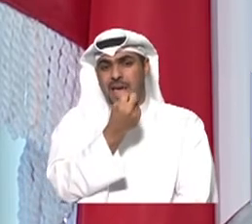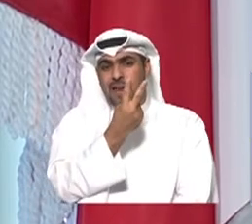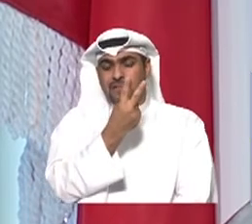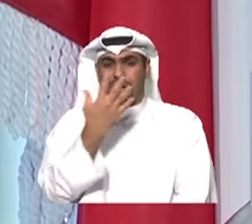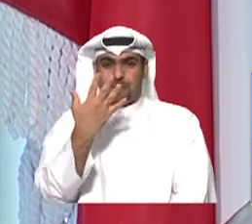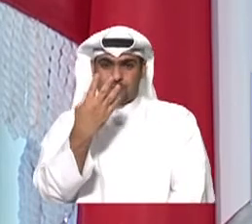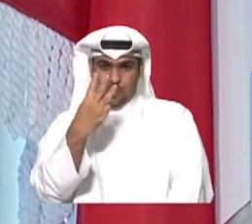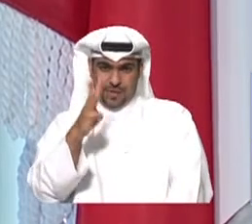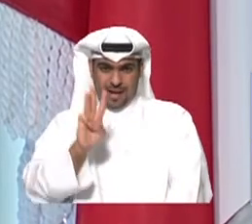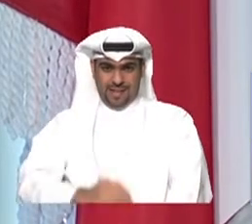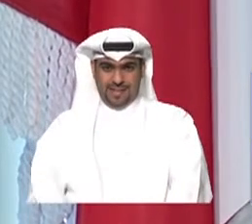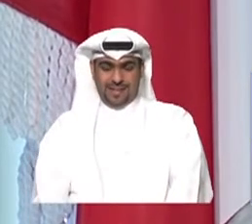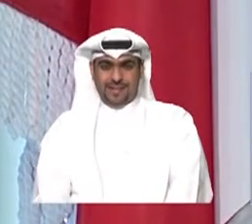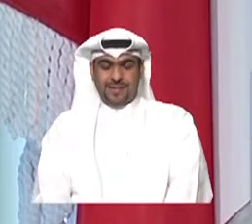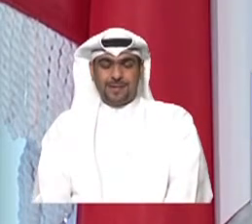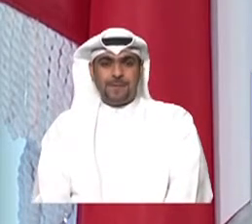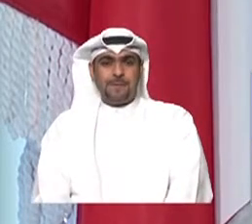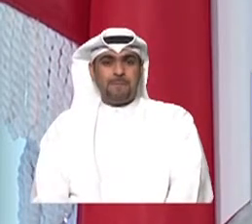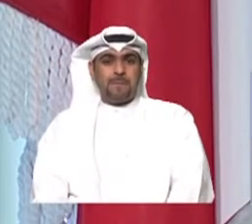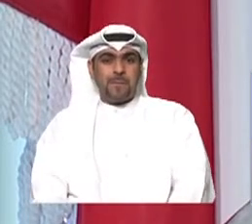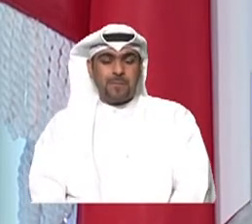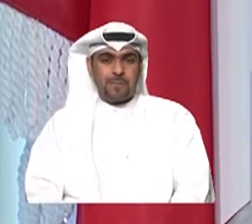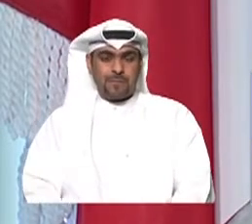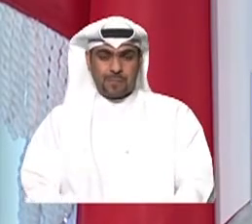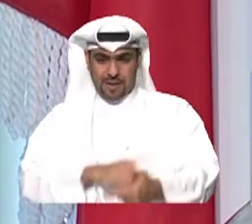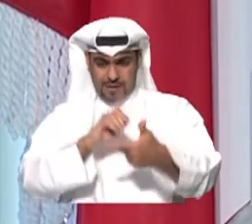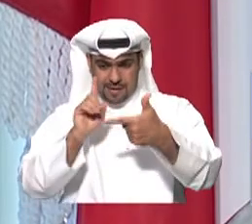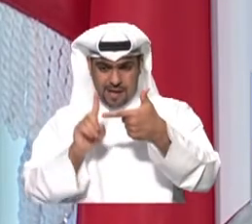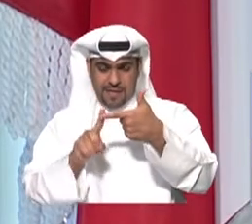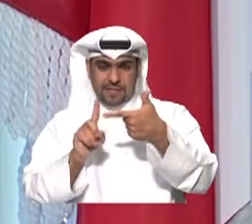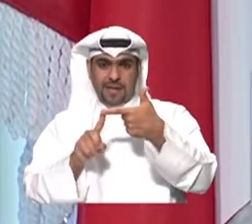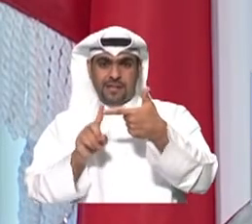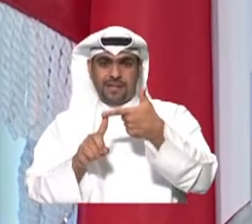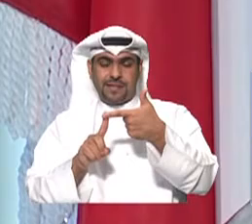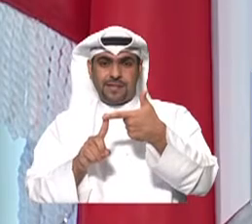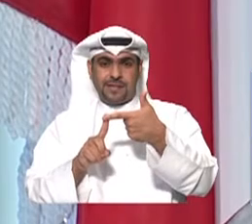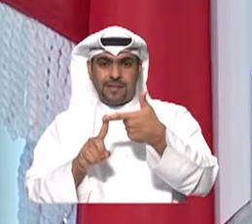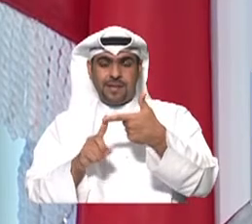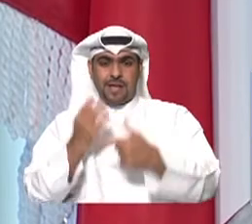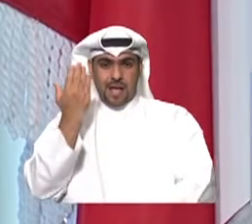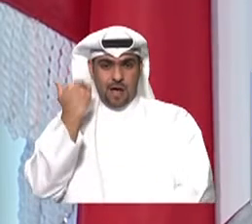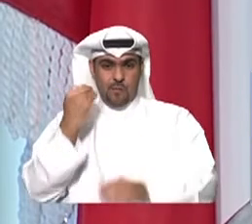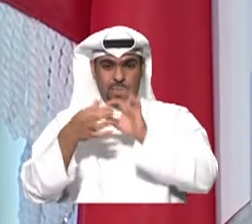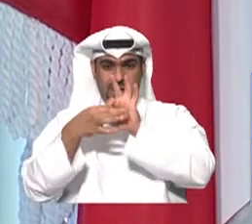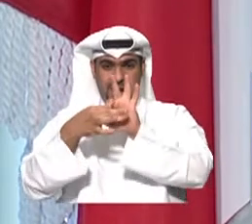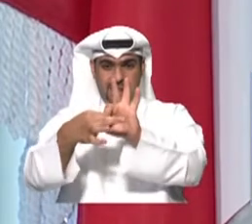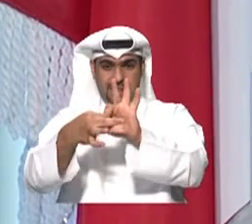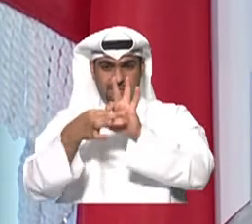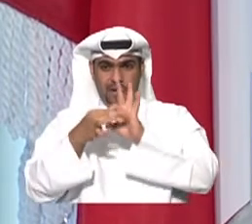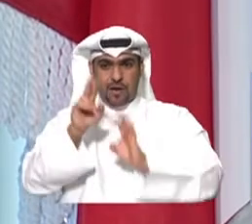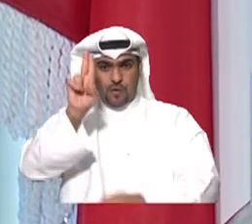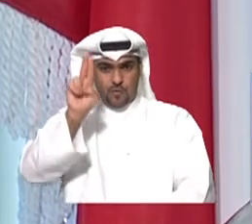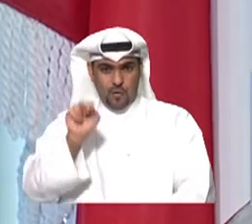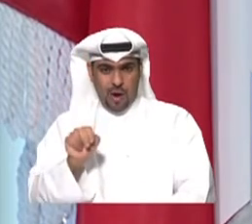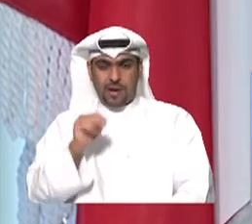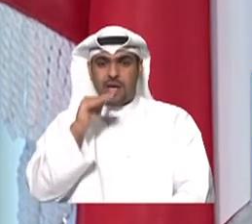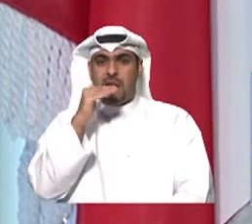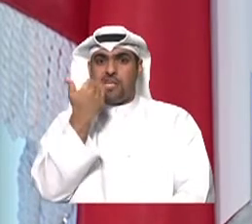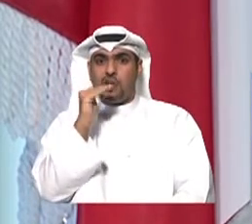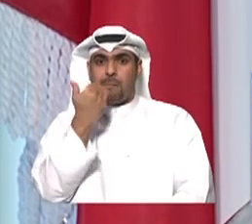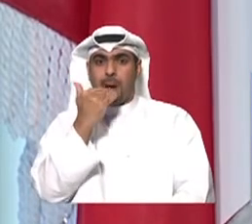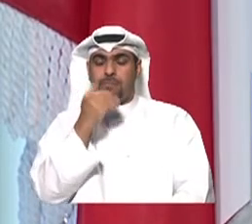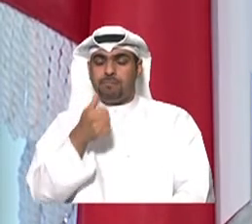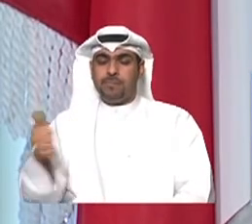2035 وترجمة للالتزامات التي تمليها الأطر والاتفاقيات الدولية. وتشاطر